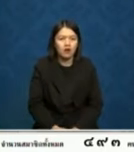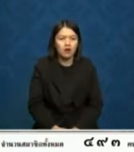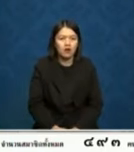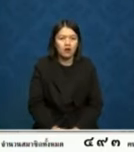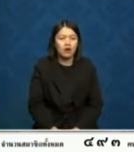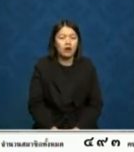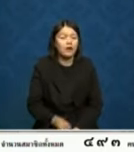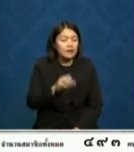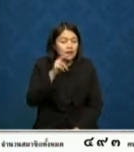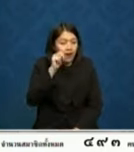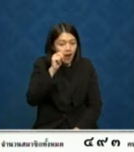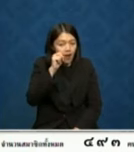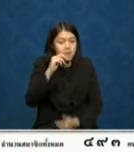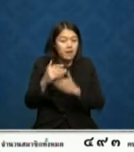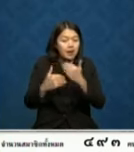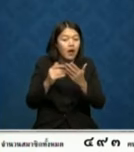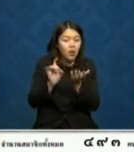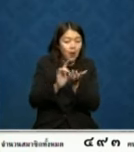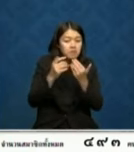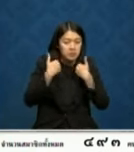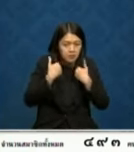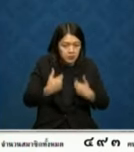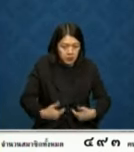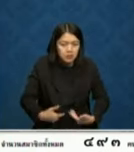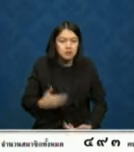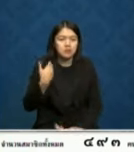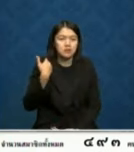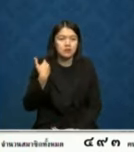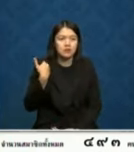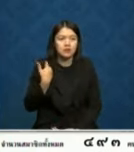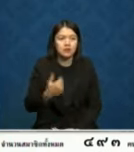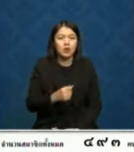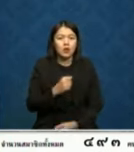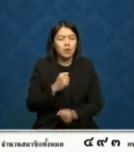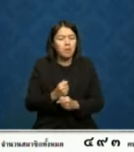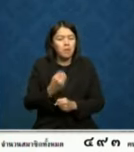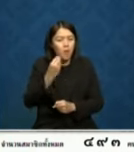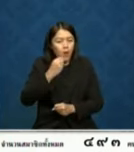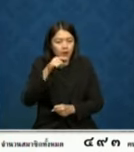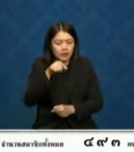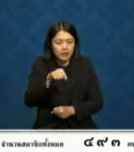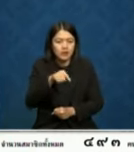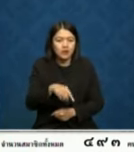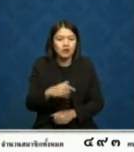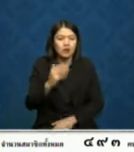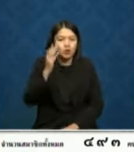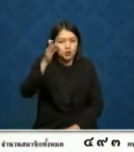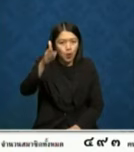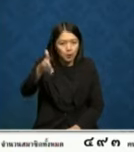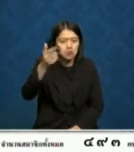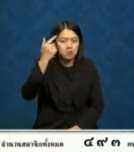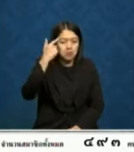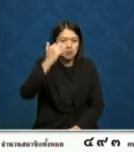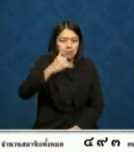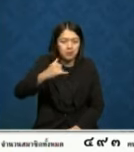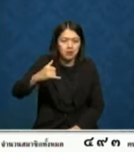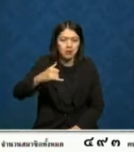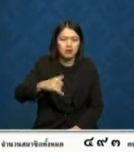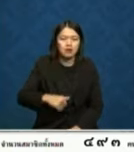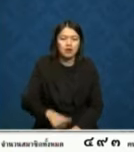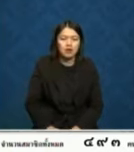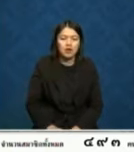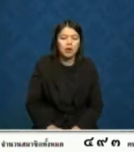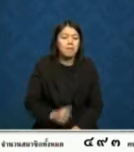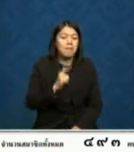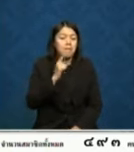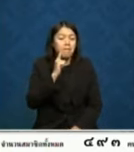ของแหล่งน้ำไปทำเรื่องการพัฒนาคุณภาพชีวิตและผมเชื่อว่าถ้าทำแบบนี้นะครับอีกไม่กี่ปีนะครับพื้นที่ในพื้นที่แม่